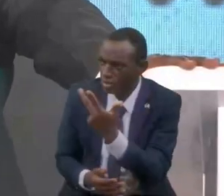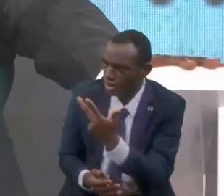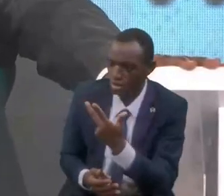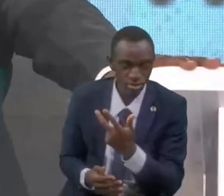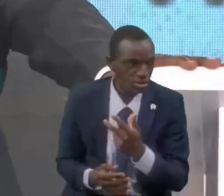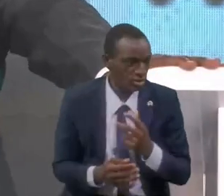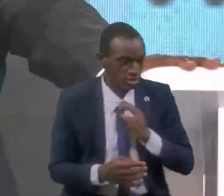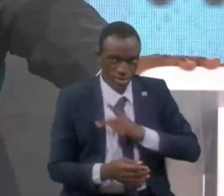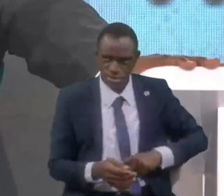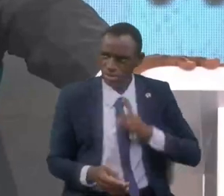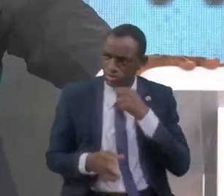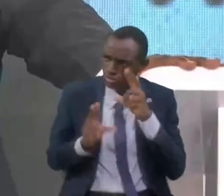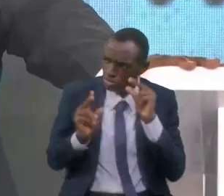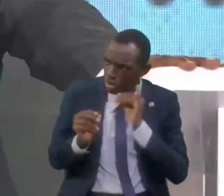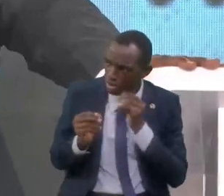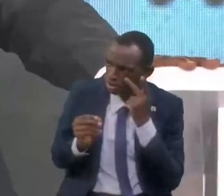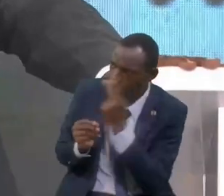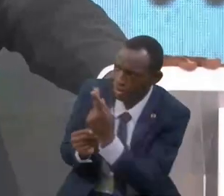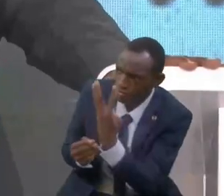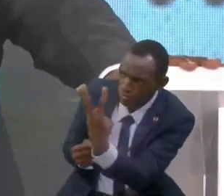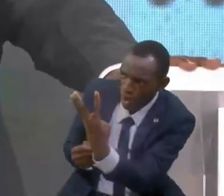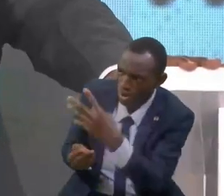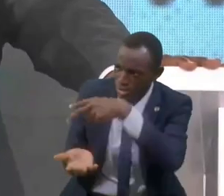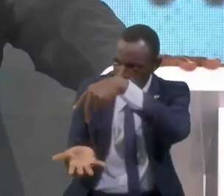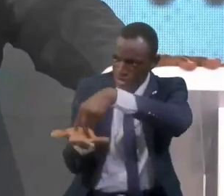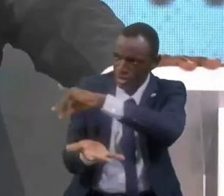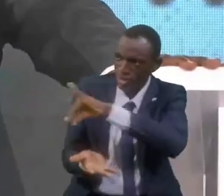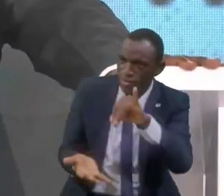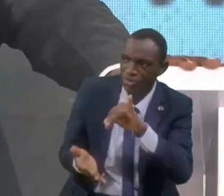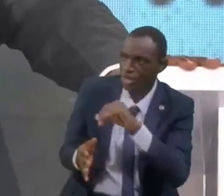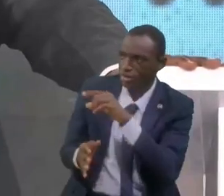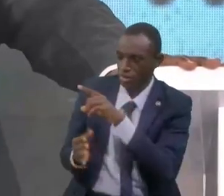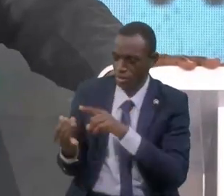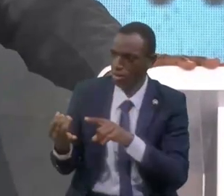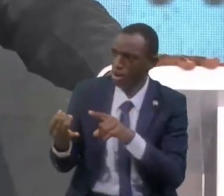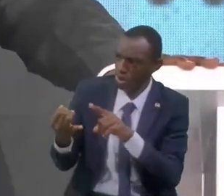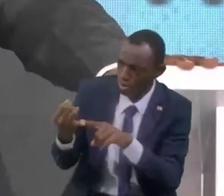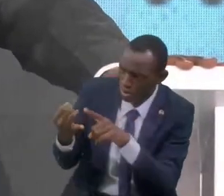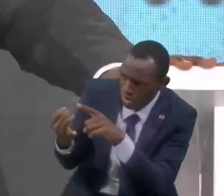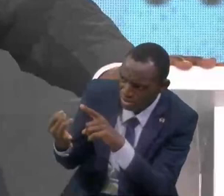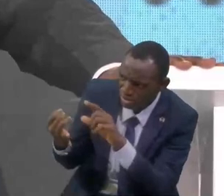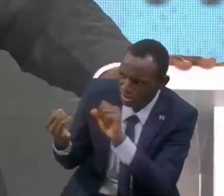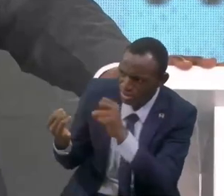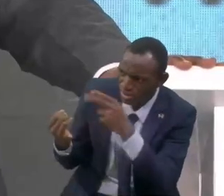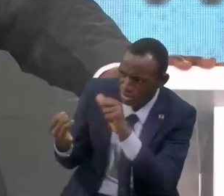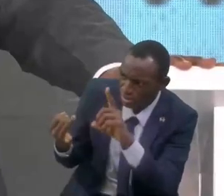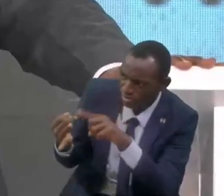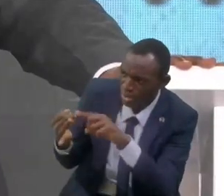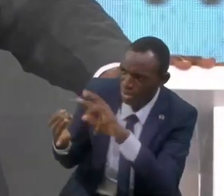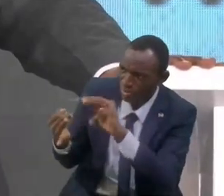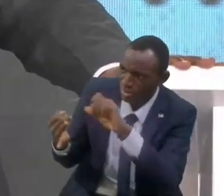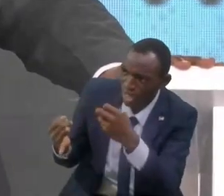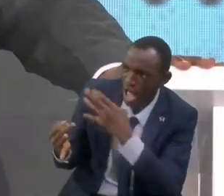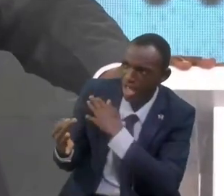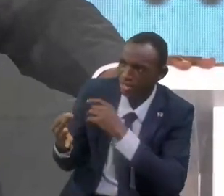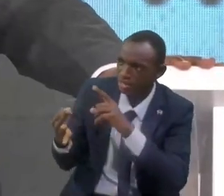vois quatre personnes, debout, marchant. Et voici Shadrach, Meshach et Abednego. Et